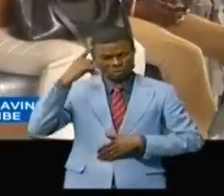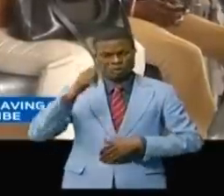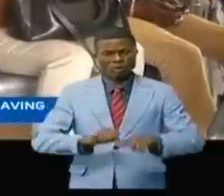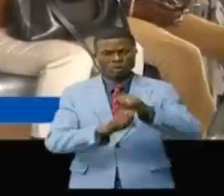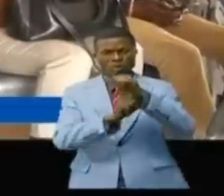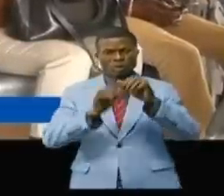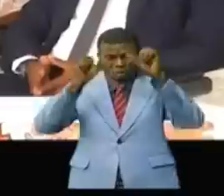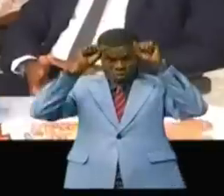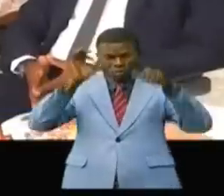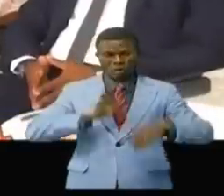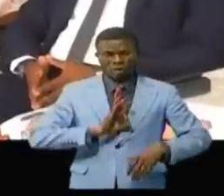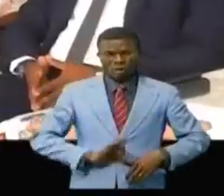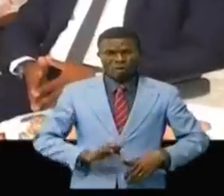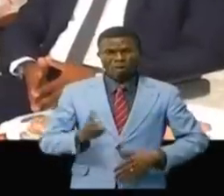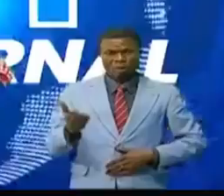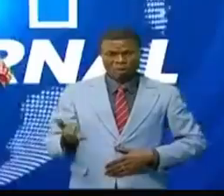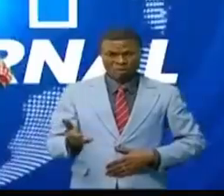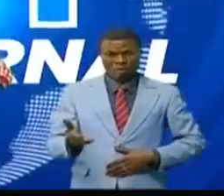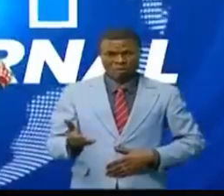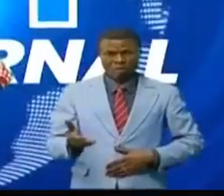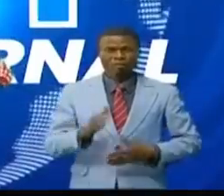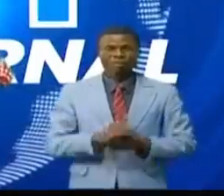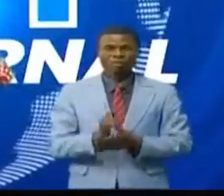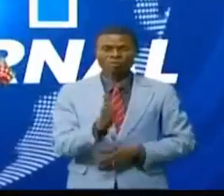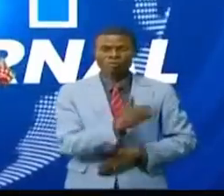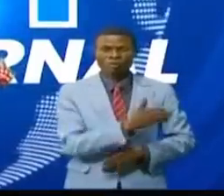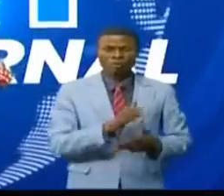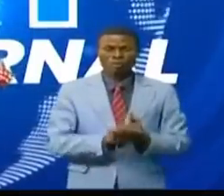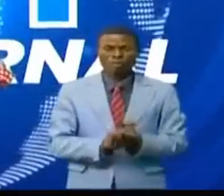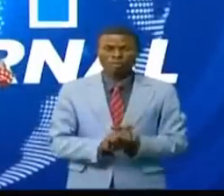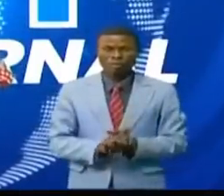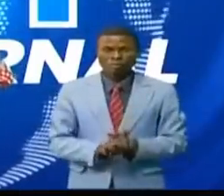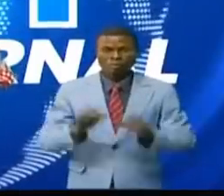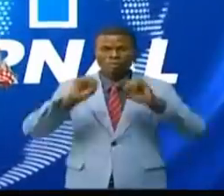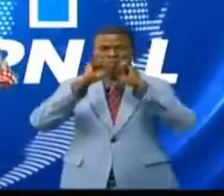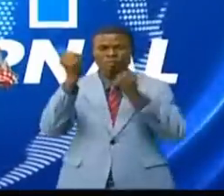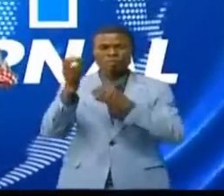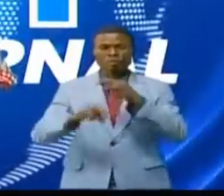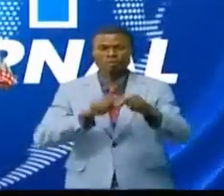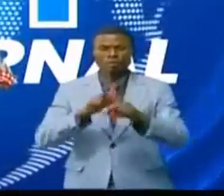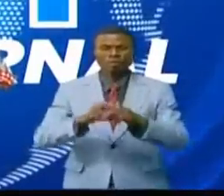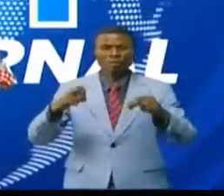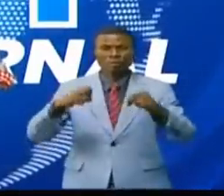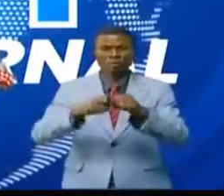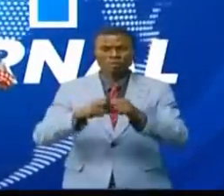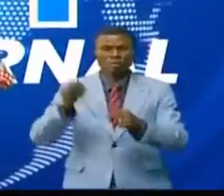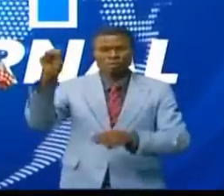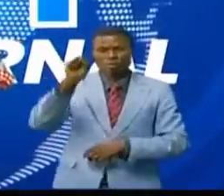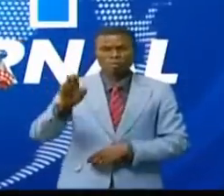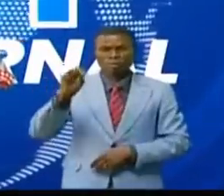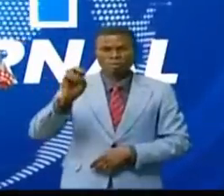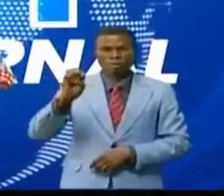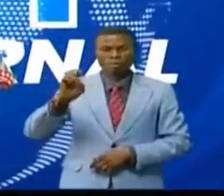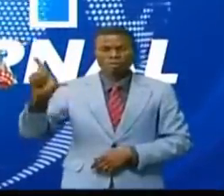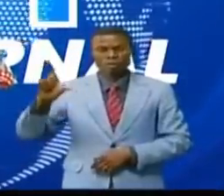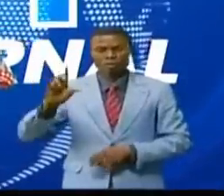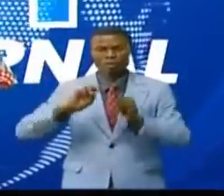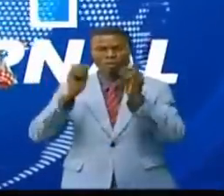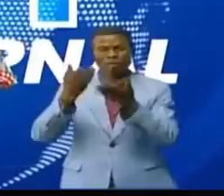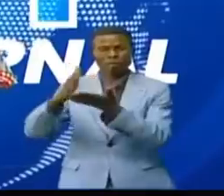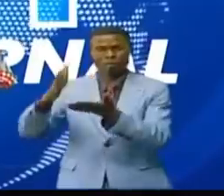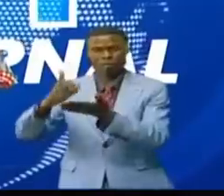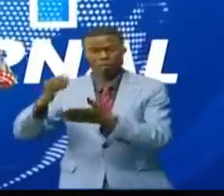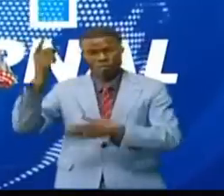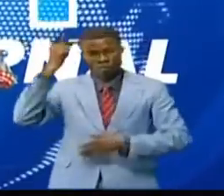le chef de l'État, Félix-Antoine Tshisekedi. La Société nationale de l'électricité SNELESA, département de distribution